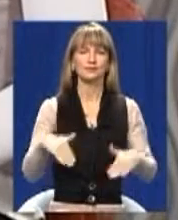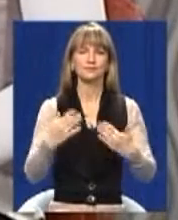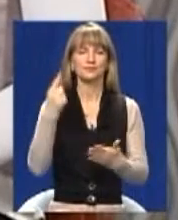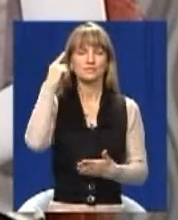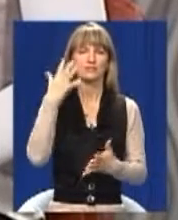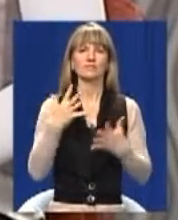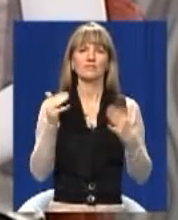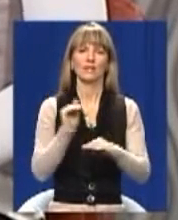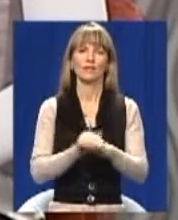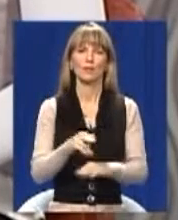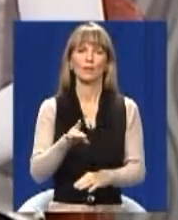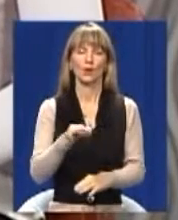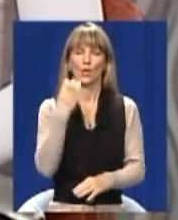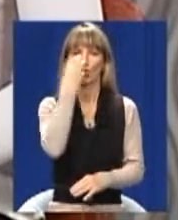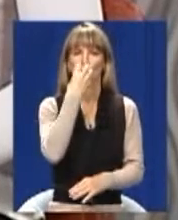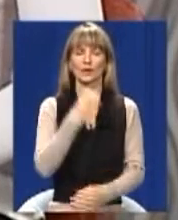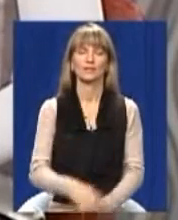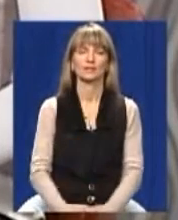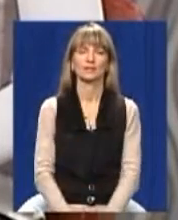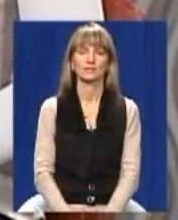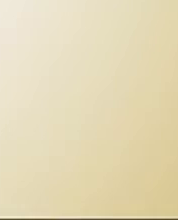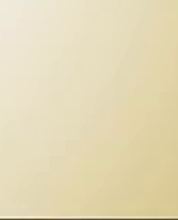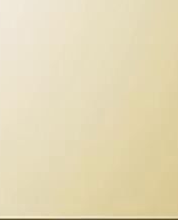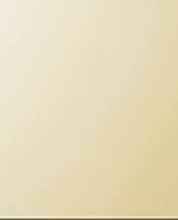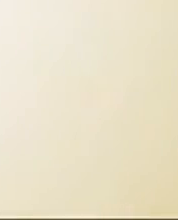дізнатися трішки більше фактів про клоунів.